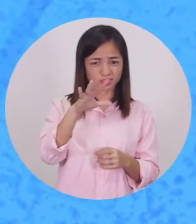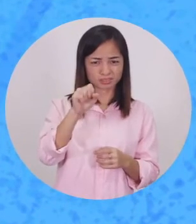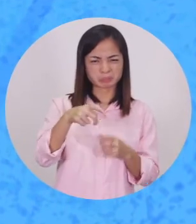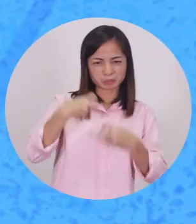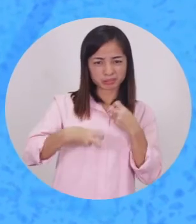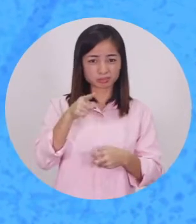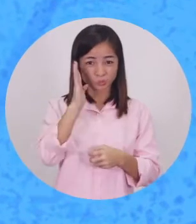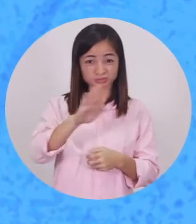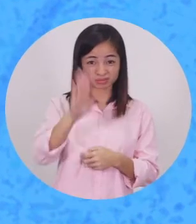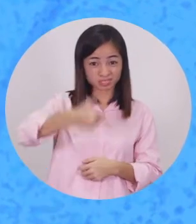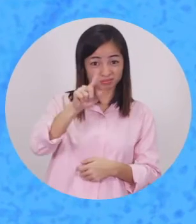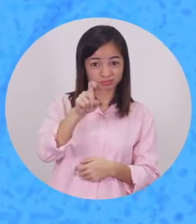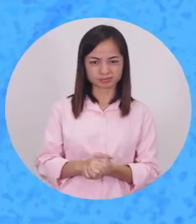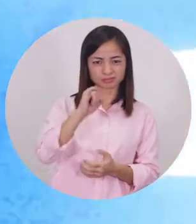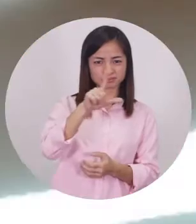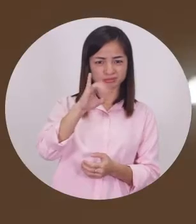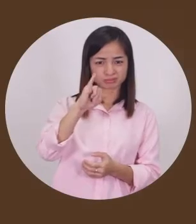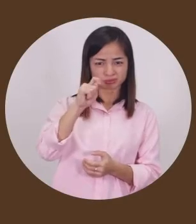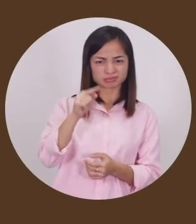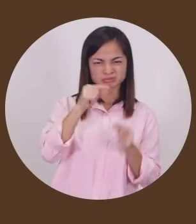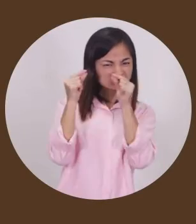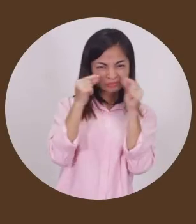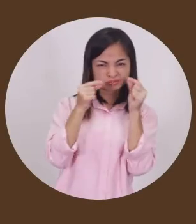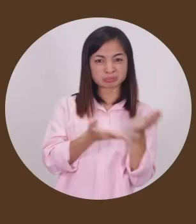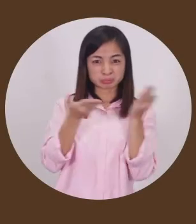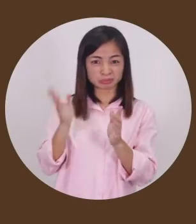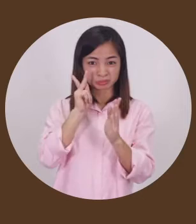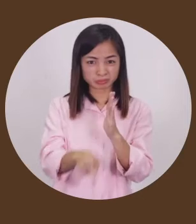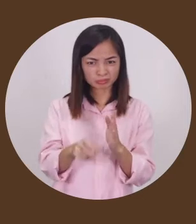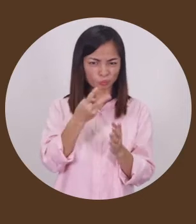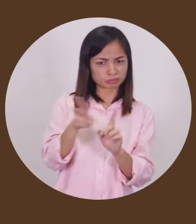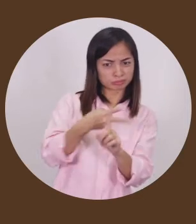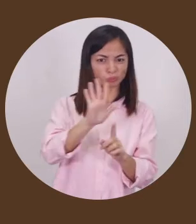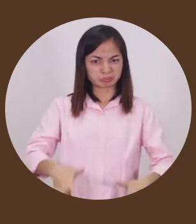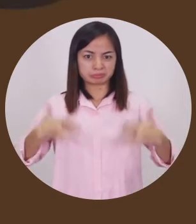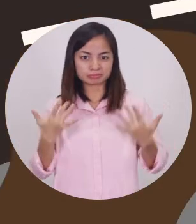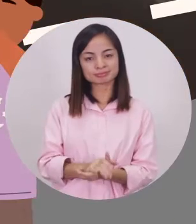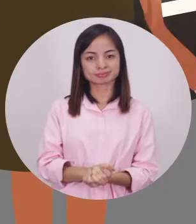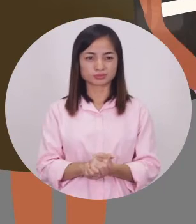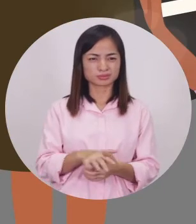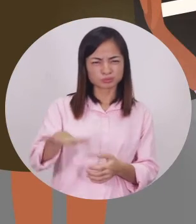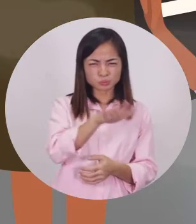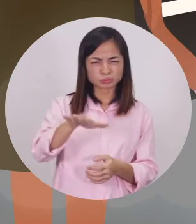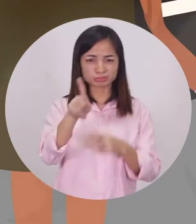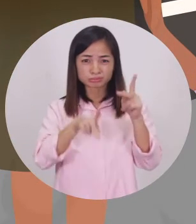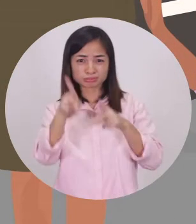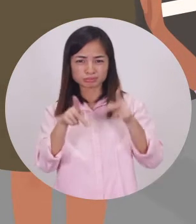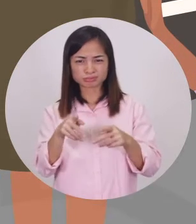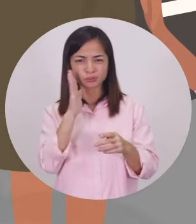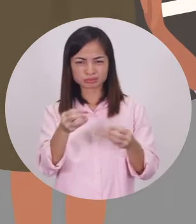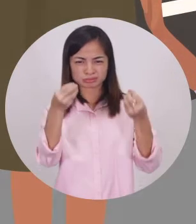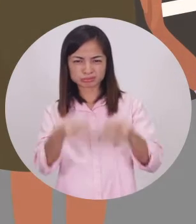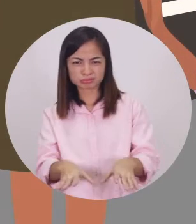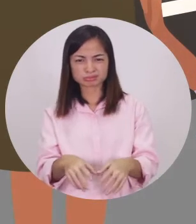Alam mo bang sa bisyo, wala kang panalo? Sa droga, pagkasira ng buhay at karahasan ang hatid sa'yo. Talo ang kalusugan